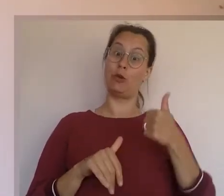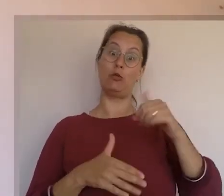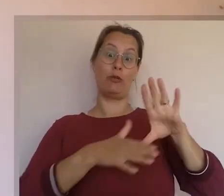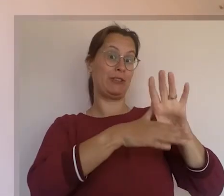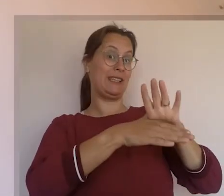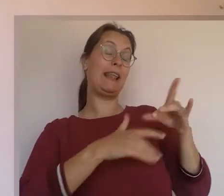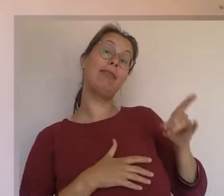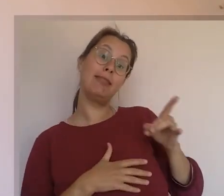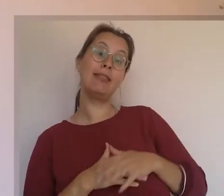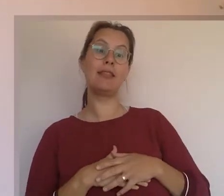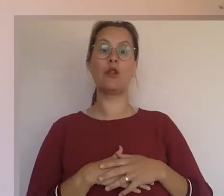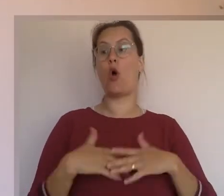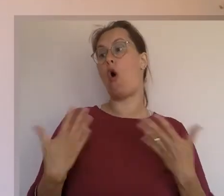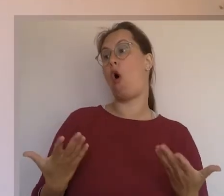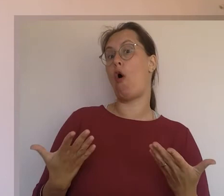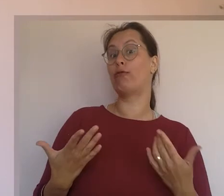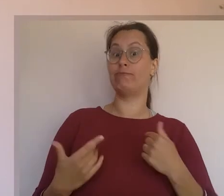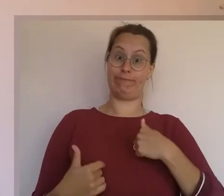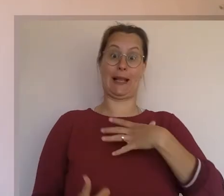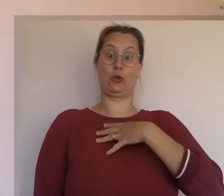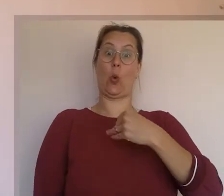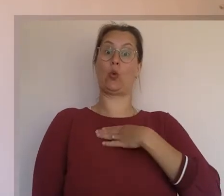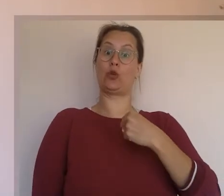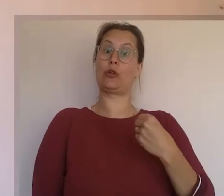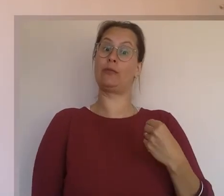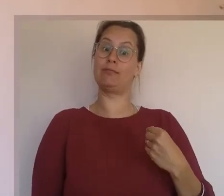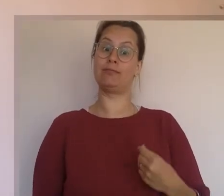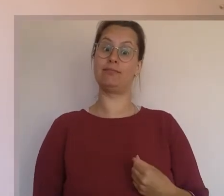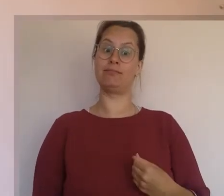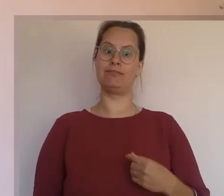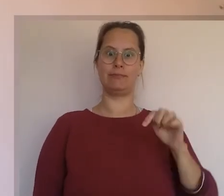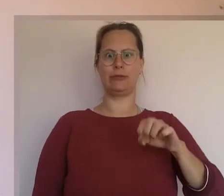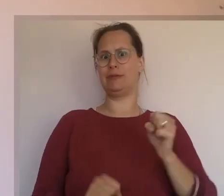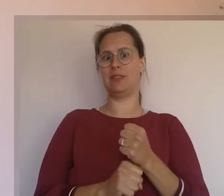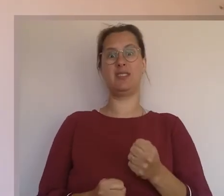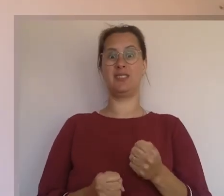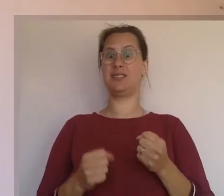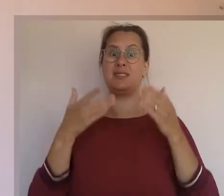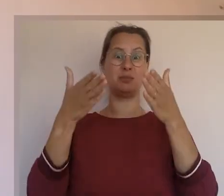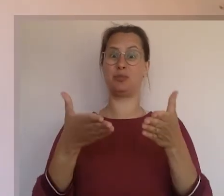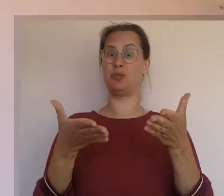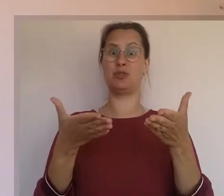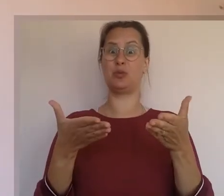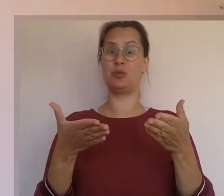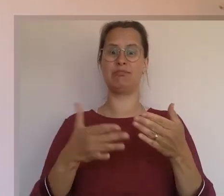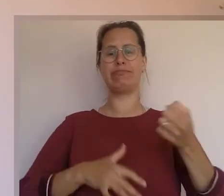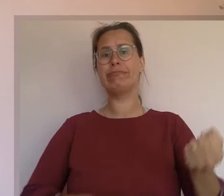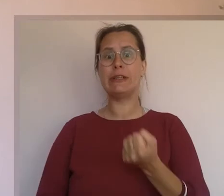Bijvoorbeeld een goede vriendin of mijn dochter. Want ik kan haar nu niet zien en dat vind ik best